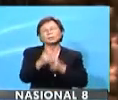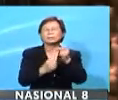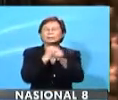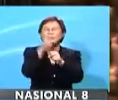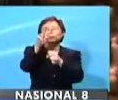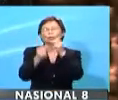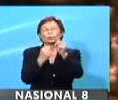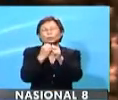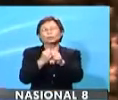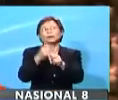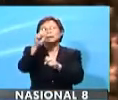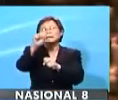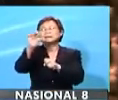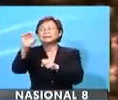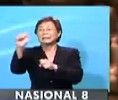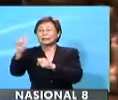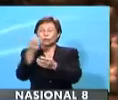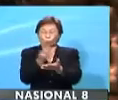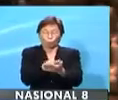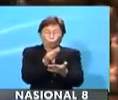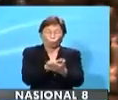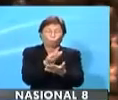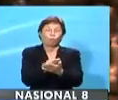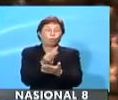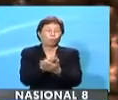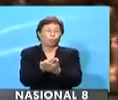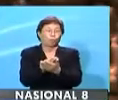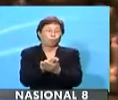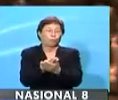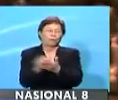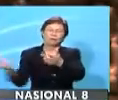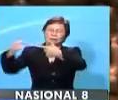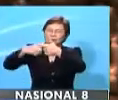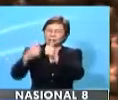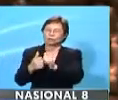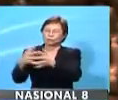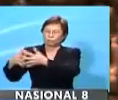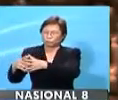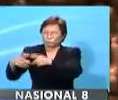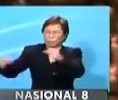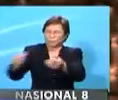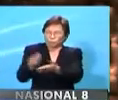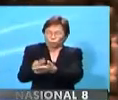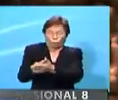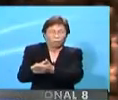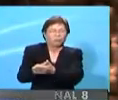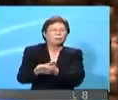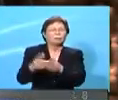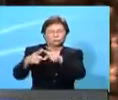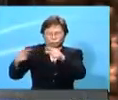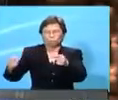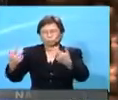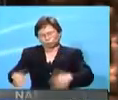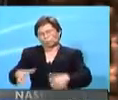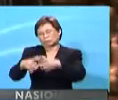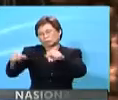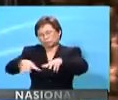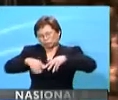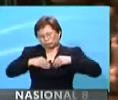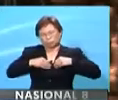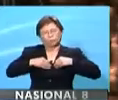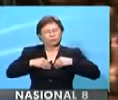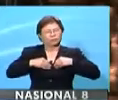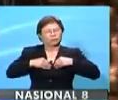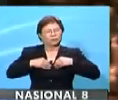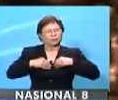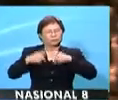of Southeast Asia's currency have been strongly correlated with Japanese yen. So Japanese have already adopted the voluntary